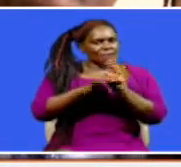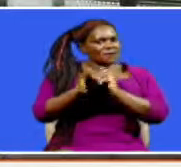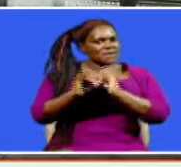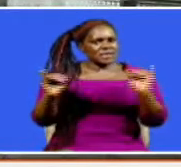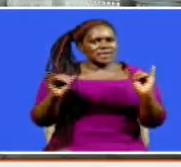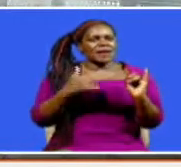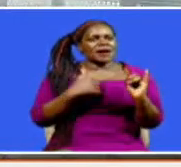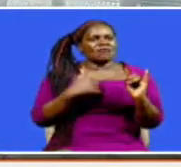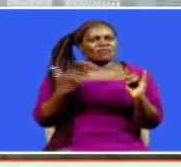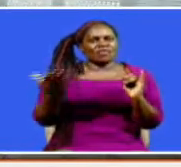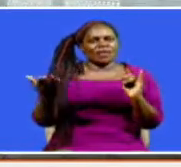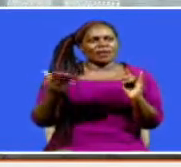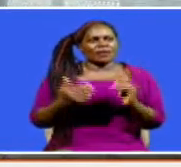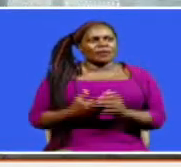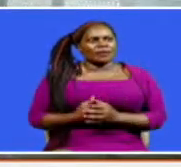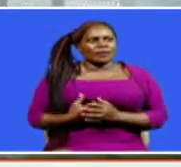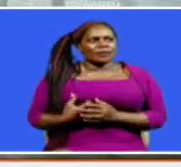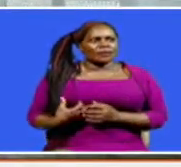over time.